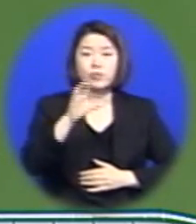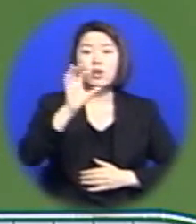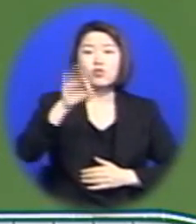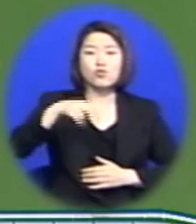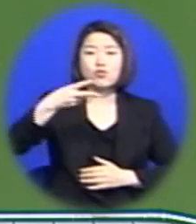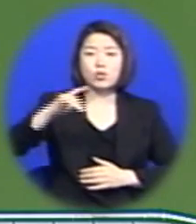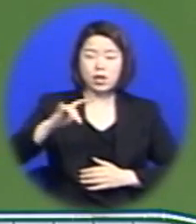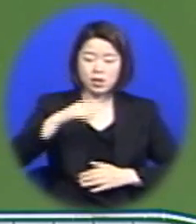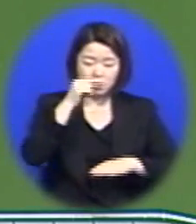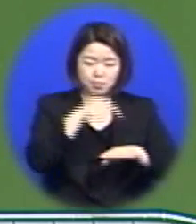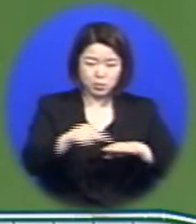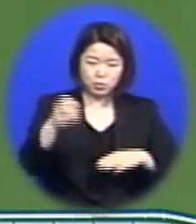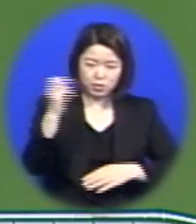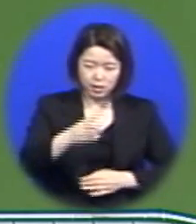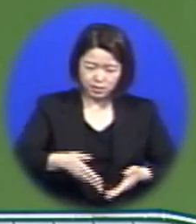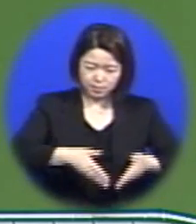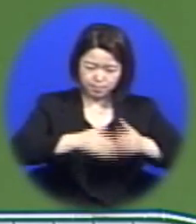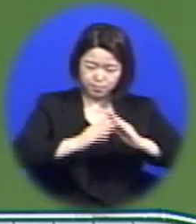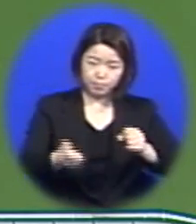된